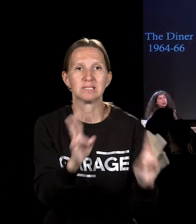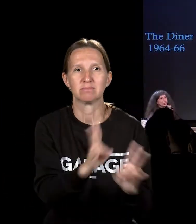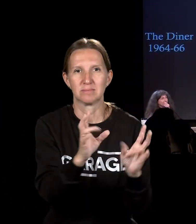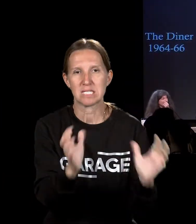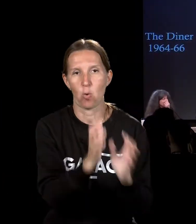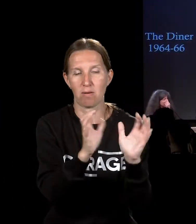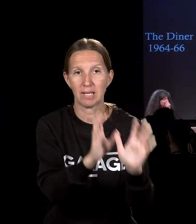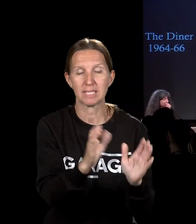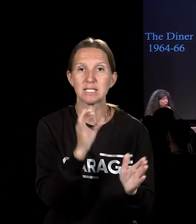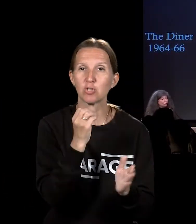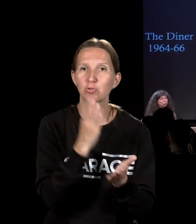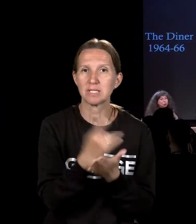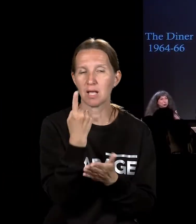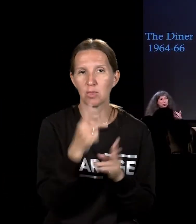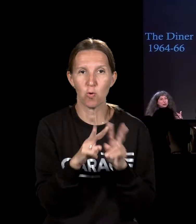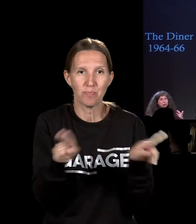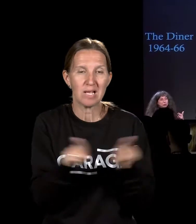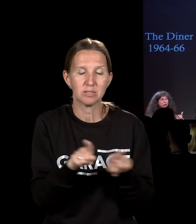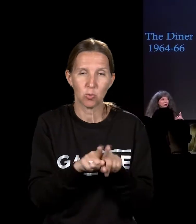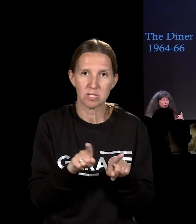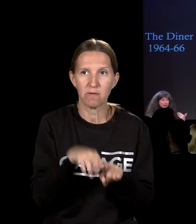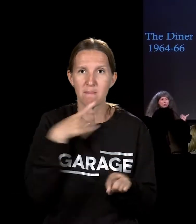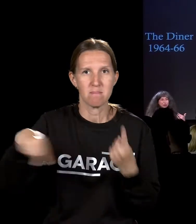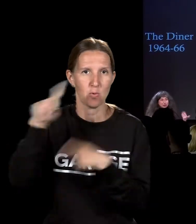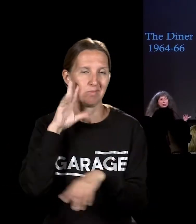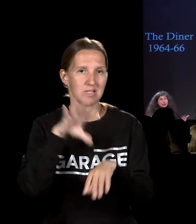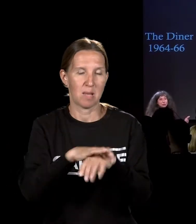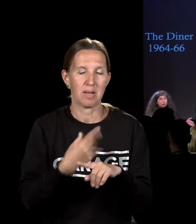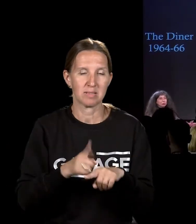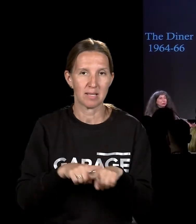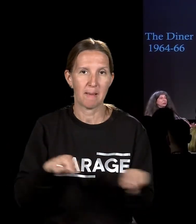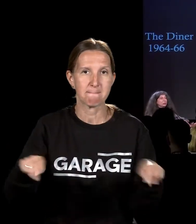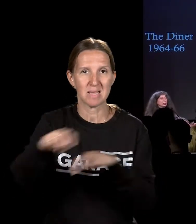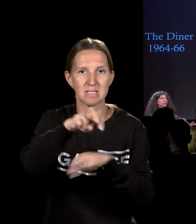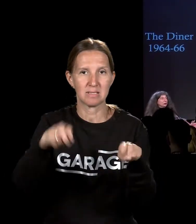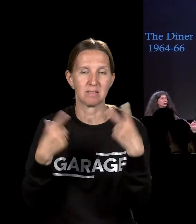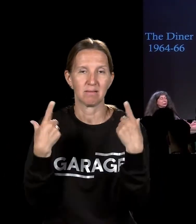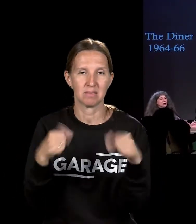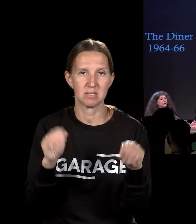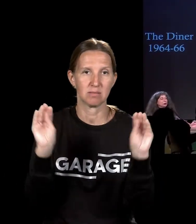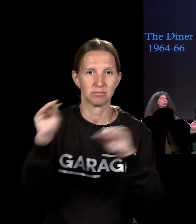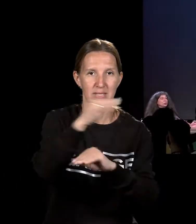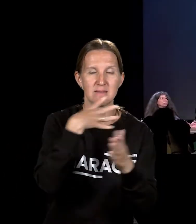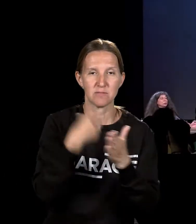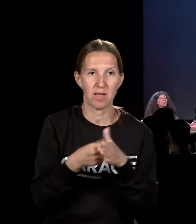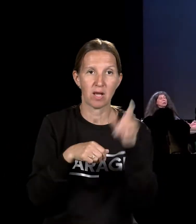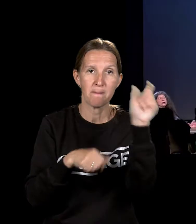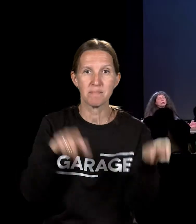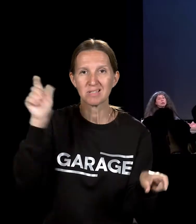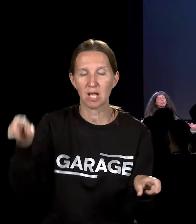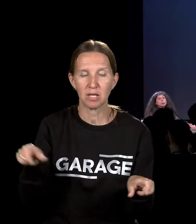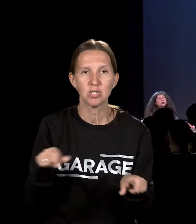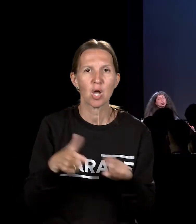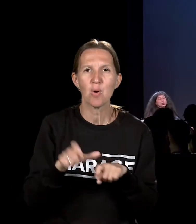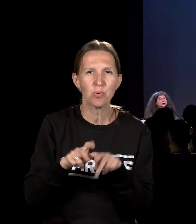отмеченное, что то, что он делает, сами мизансцены, в которых он выстраивает своих персонажей, что-то удивительно похоже